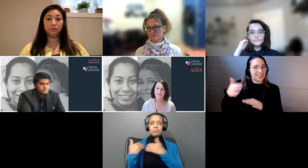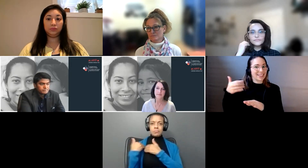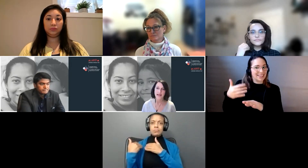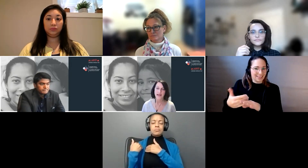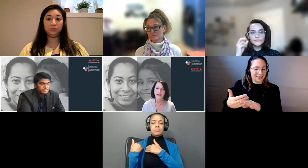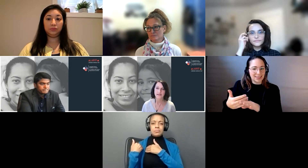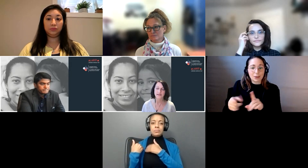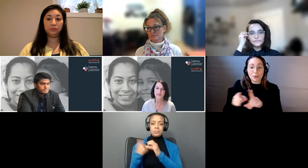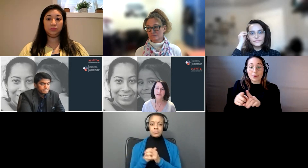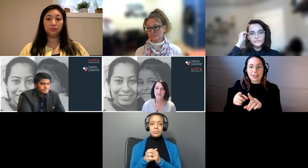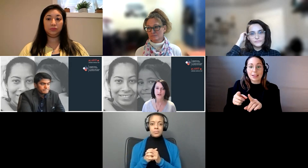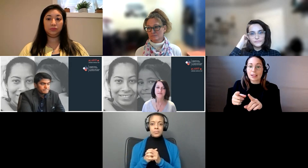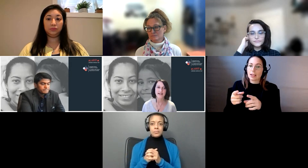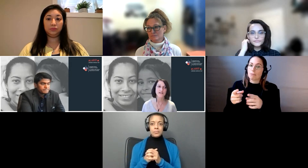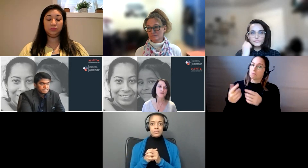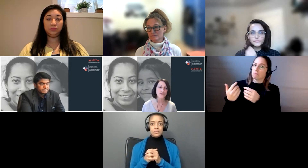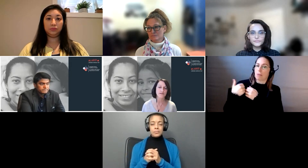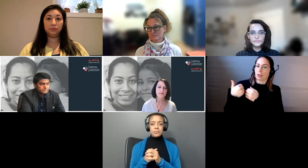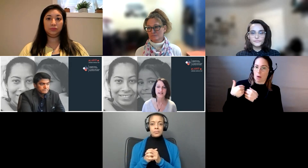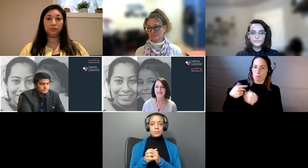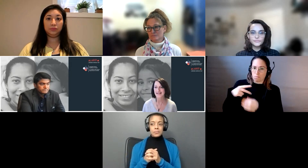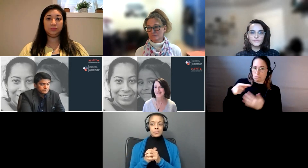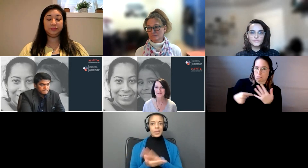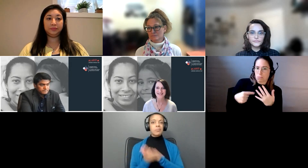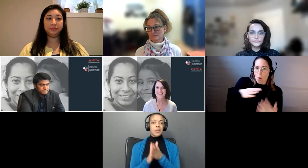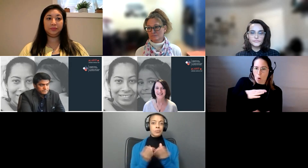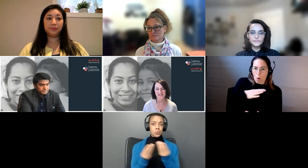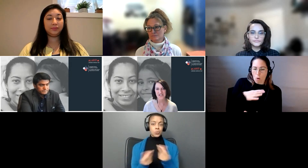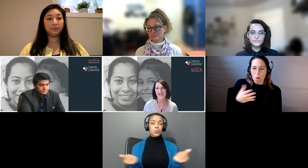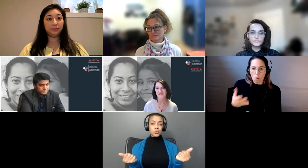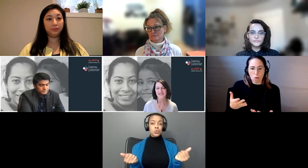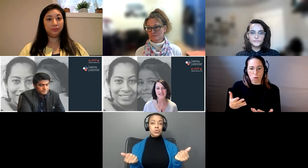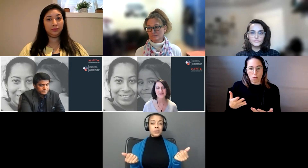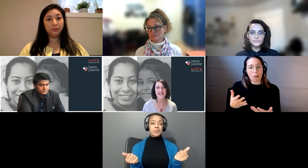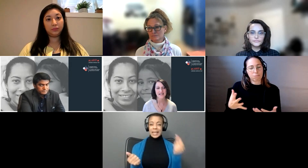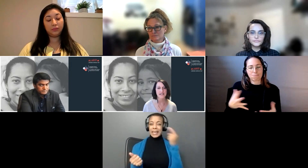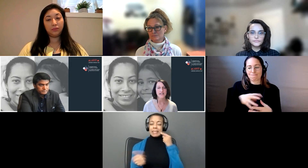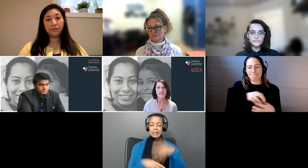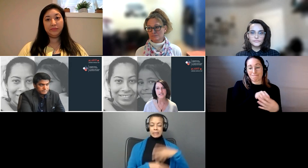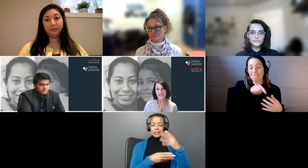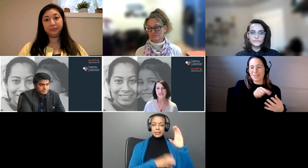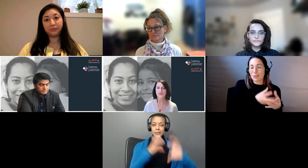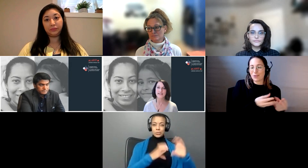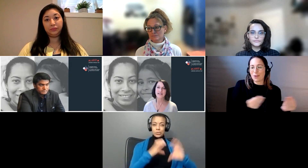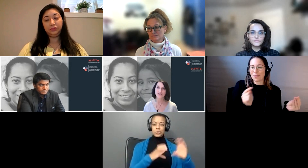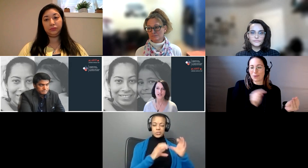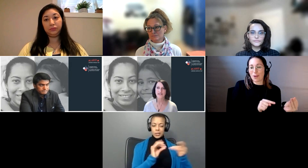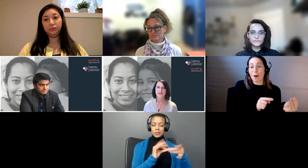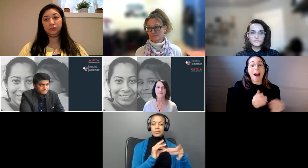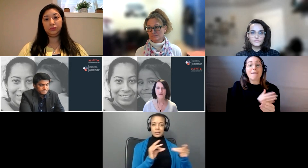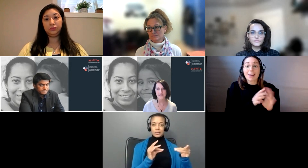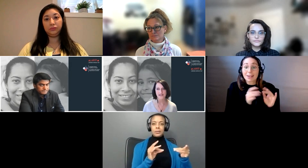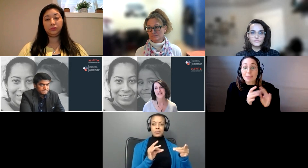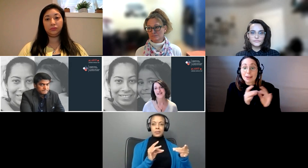des responsabilités que nous avons. Et ça fait partie de la solution. Peut-être que nous avons parlé auparavant. Ne pouvez